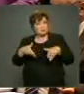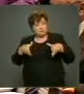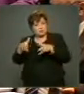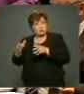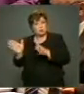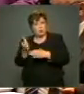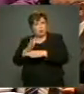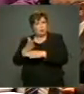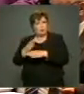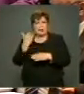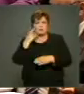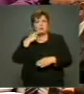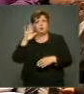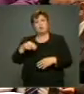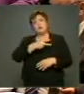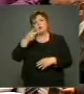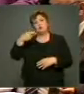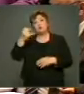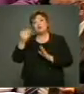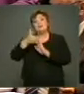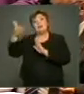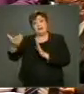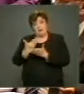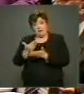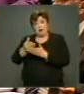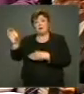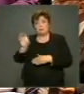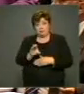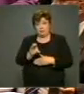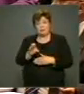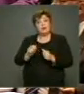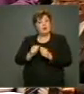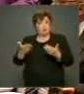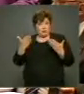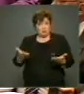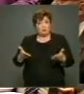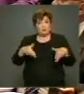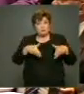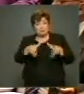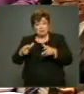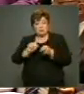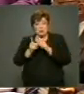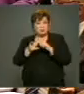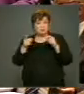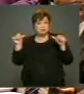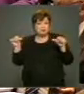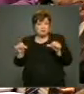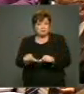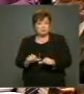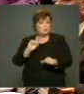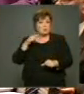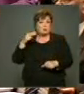mainittiin, vuoden 2016 jälkeen. Nykyisellä menolla perusväylästö rapautuu muutamassa vuodessa